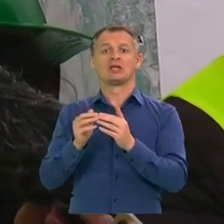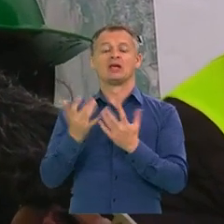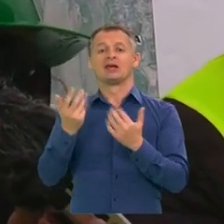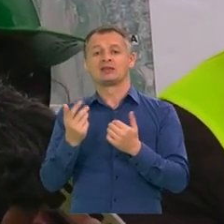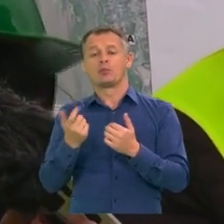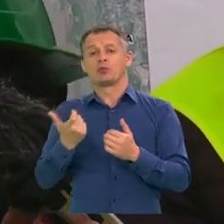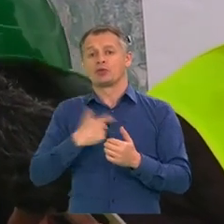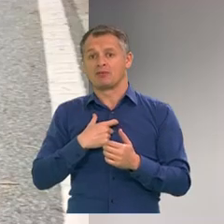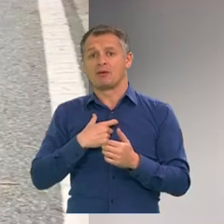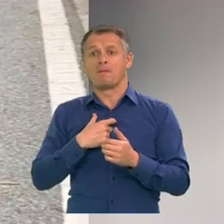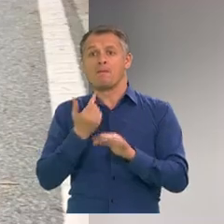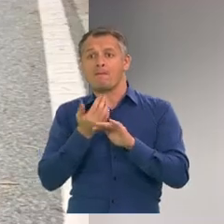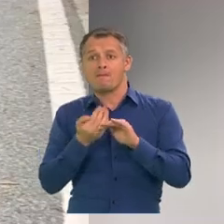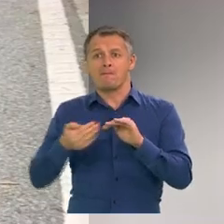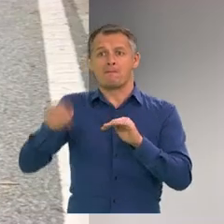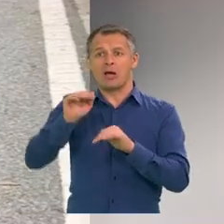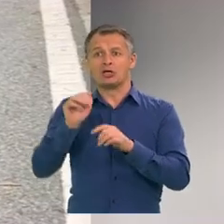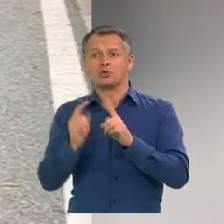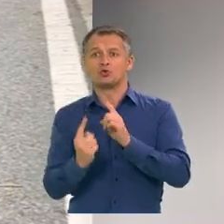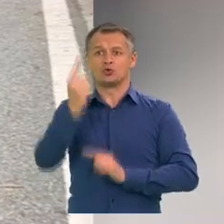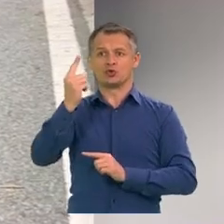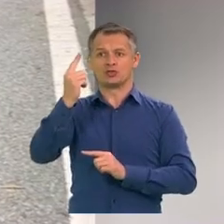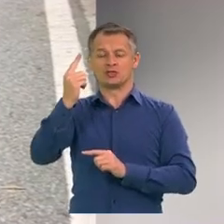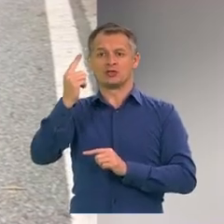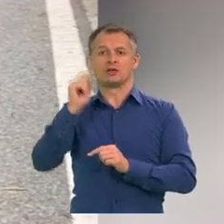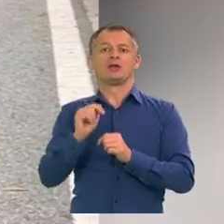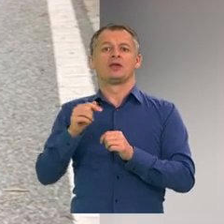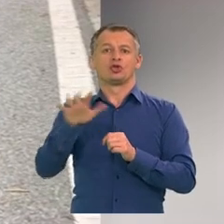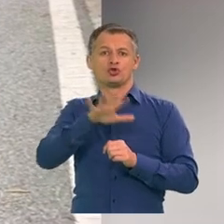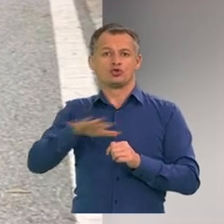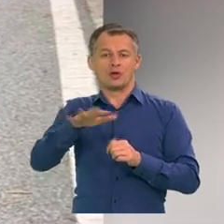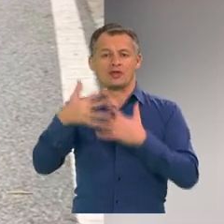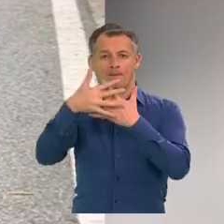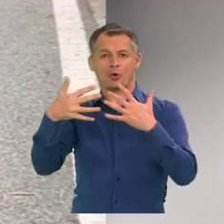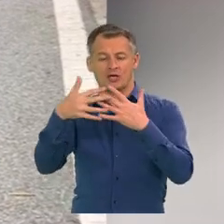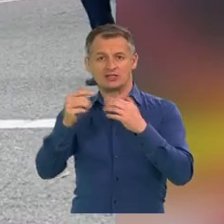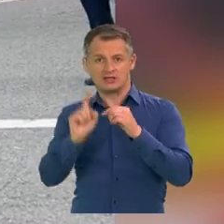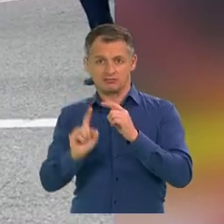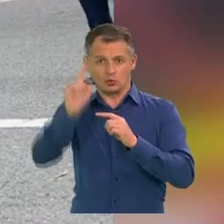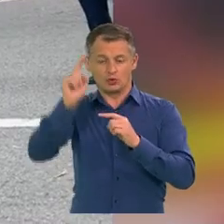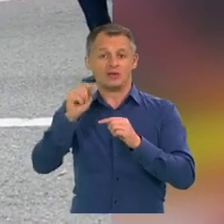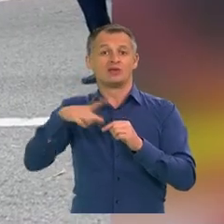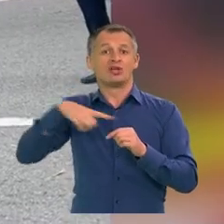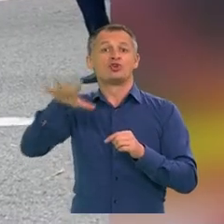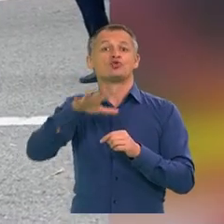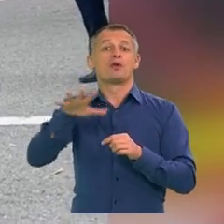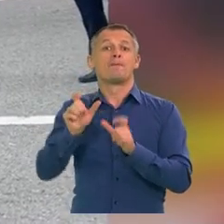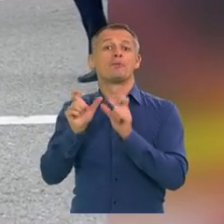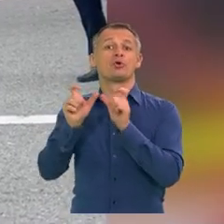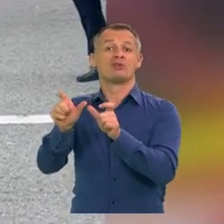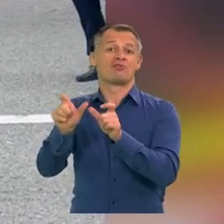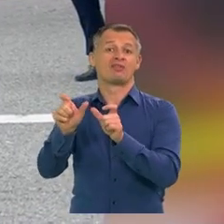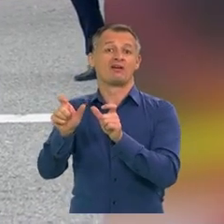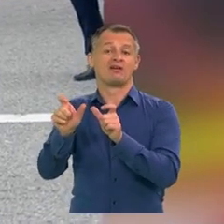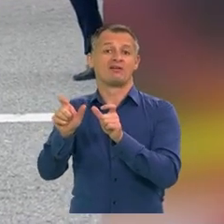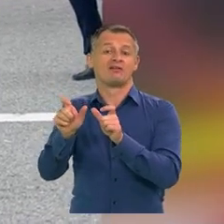mai sus de zona cu plasă de protecție e arie protejată și că